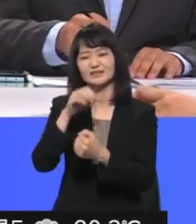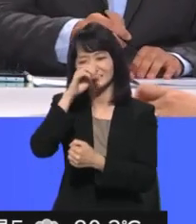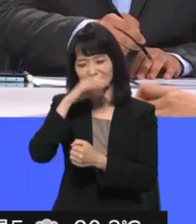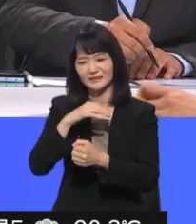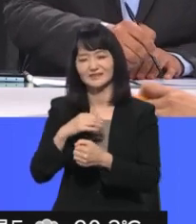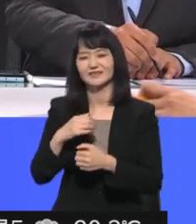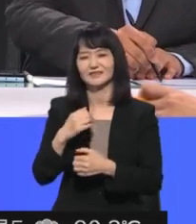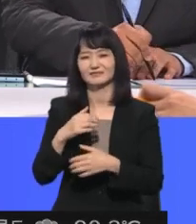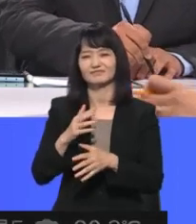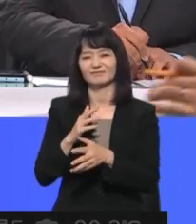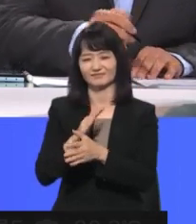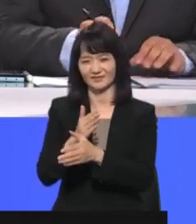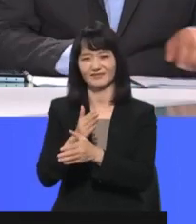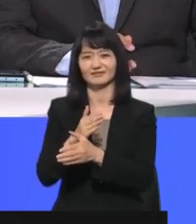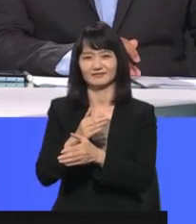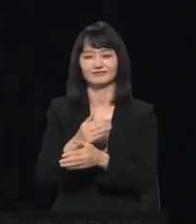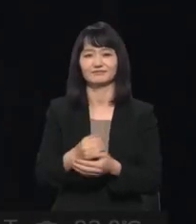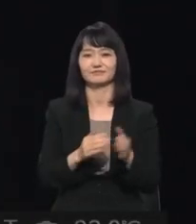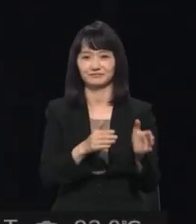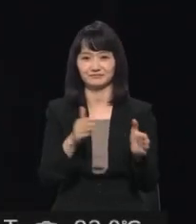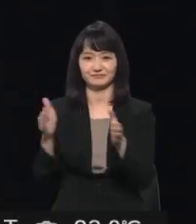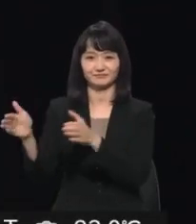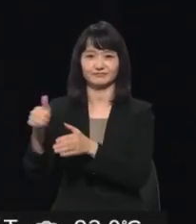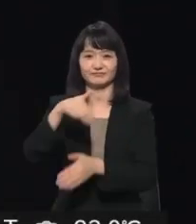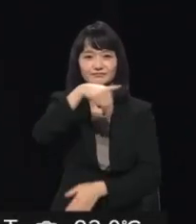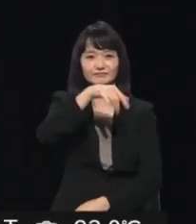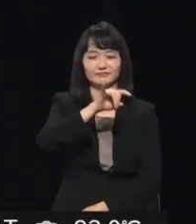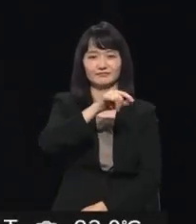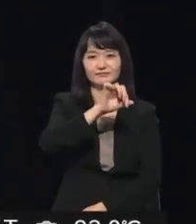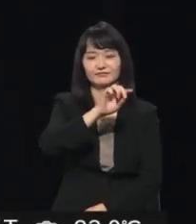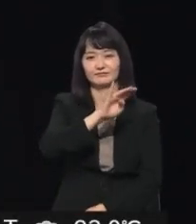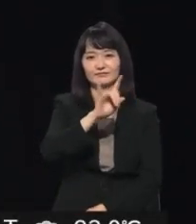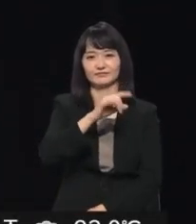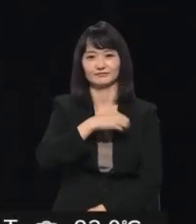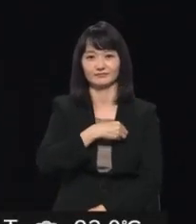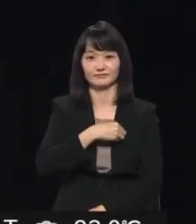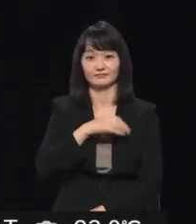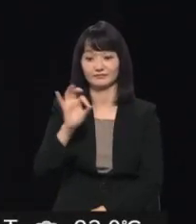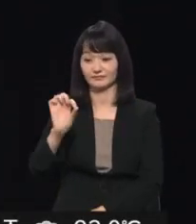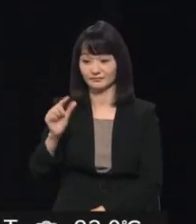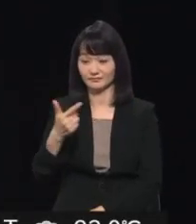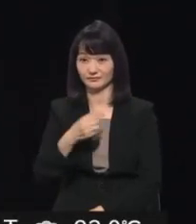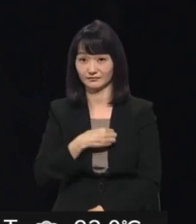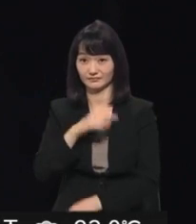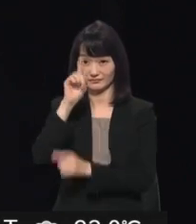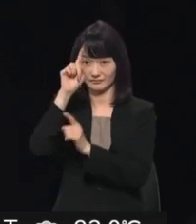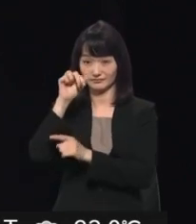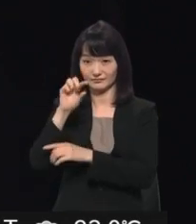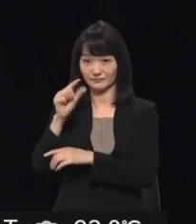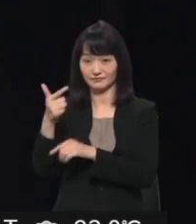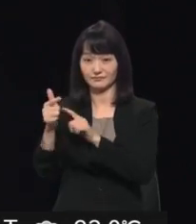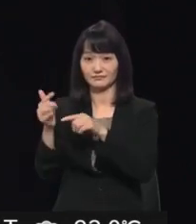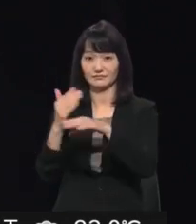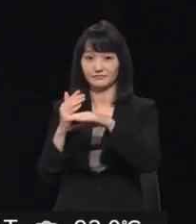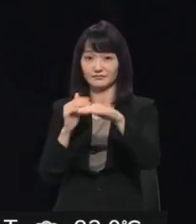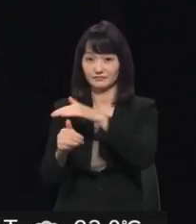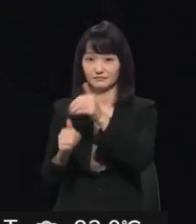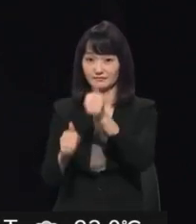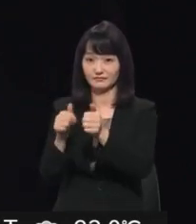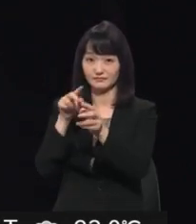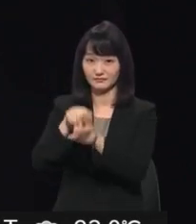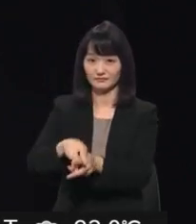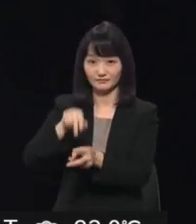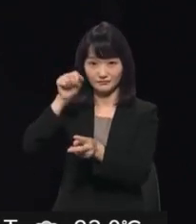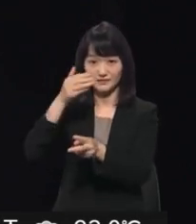3 입에 비디오의 님이 얘기 하셨는데 제 입 의원님이 얘기했었는데 안철수 원이 이준석 전 대표 회 전당대회 출마